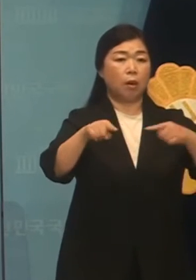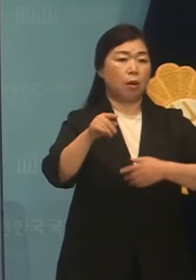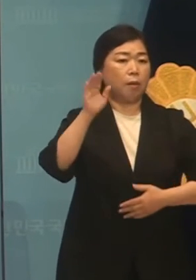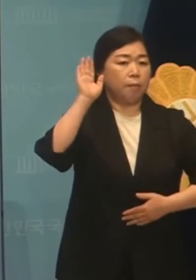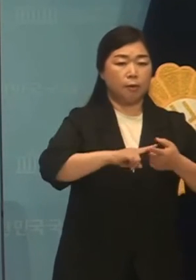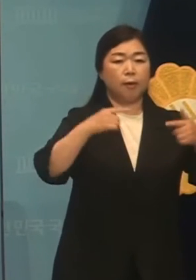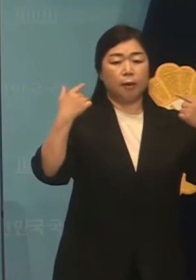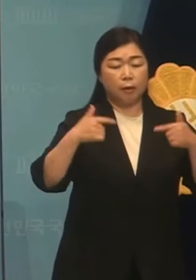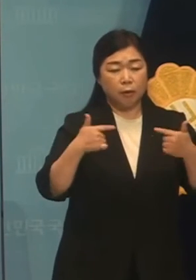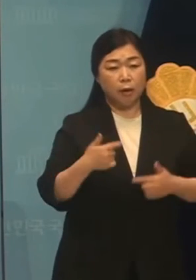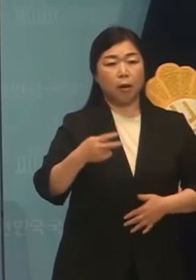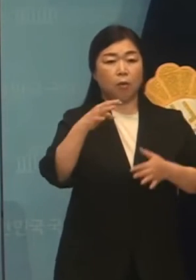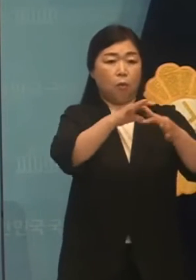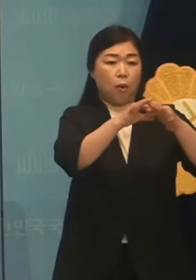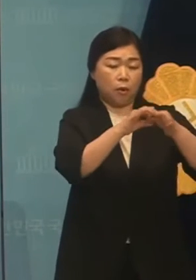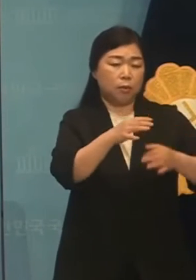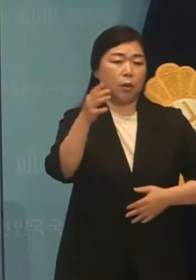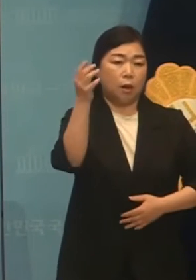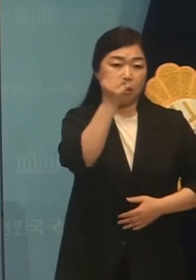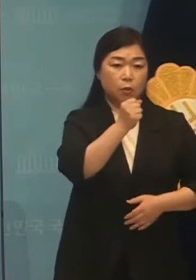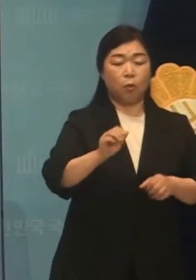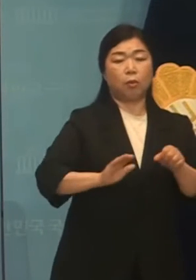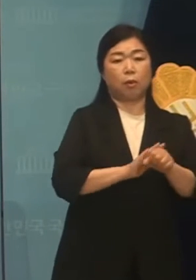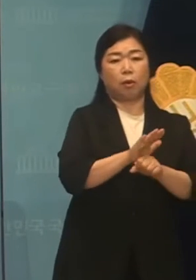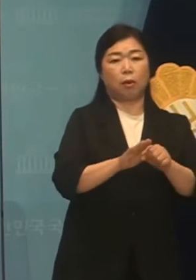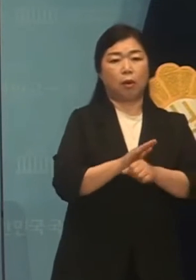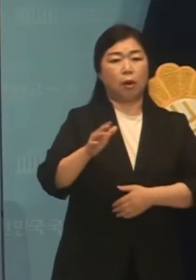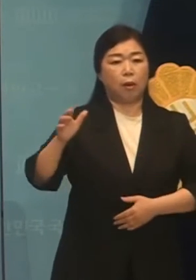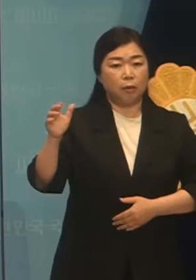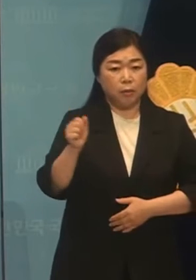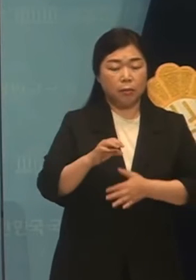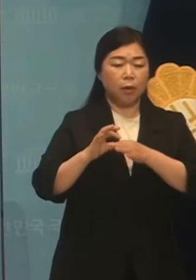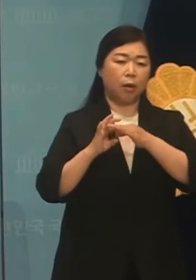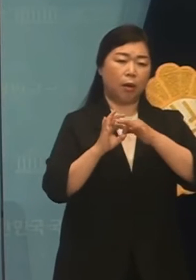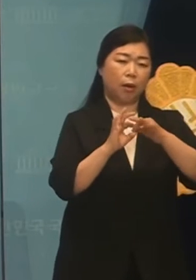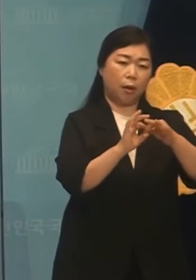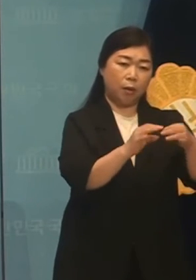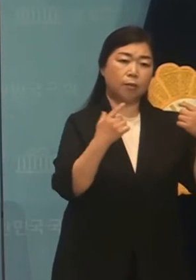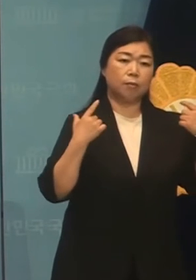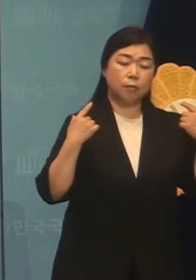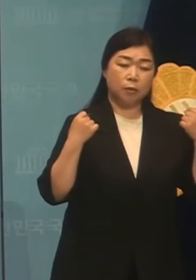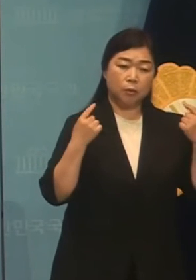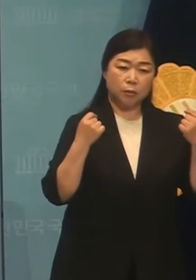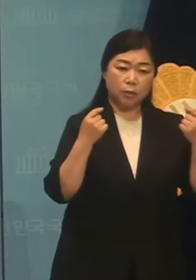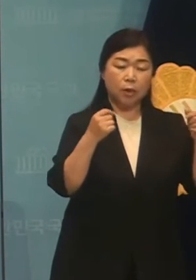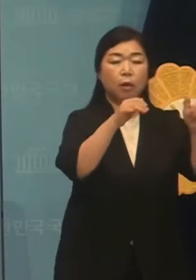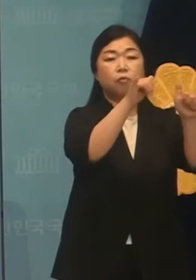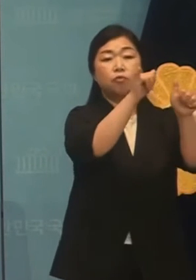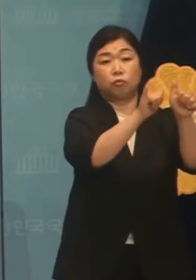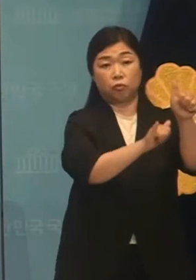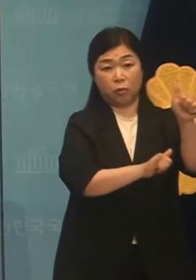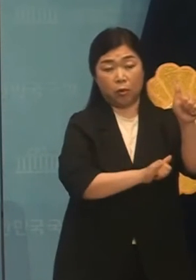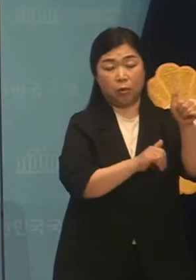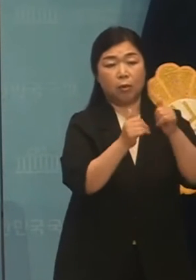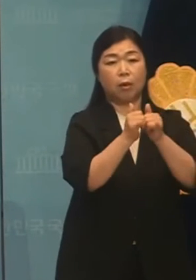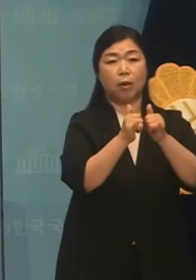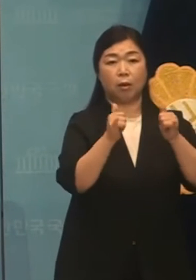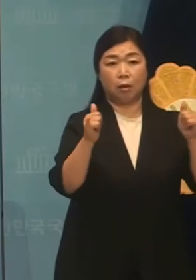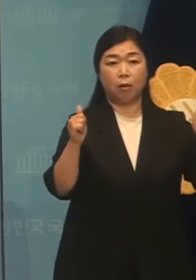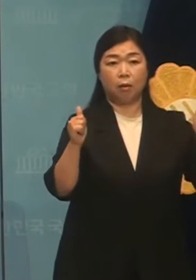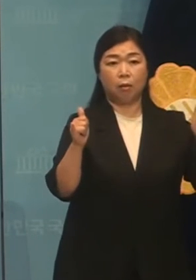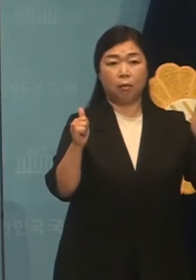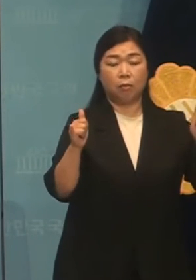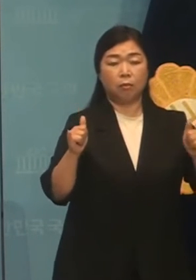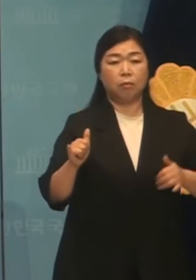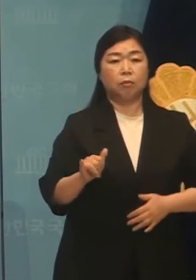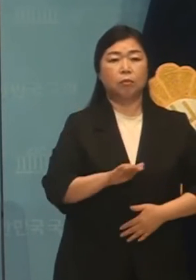앞날에 대해서 관심을 갖고 애정을 저버리지 않는 충성스러운 충직한